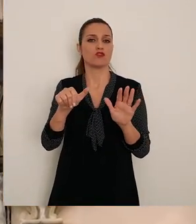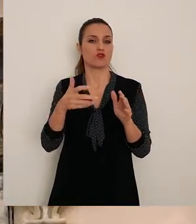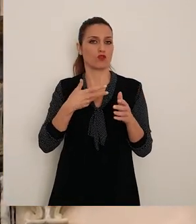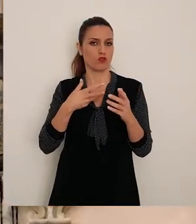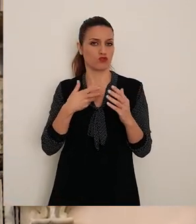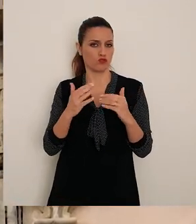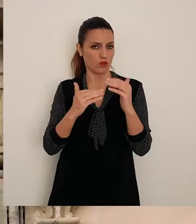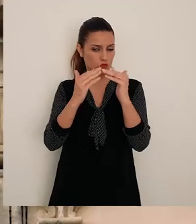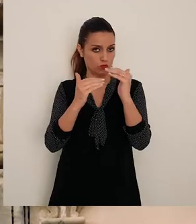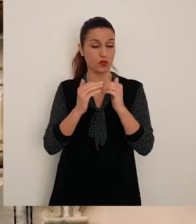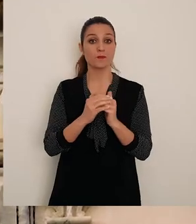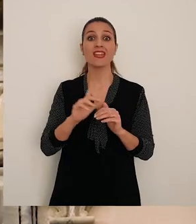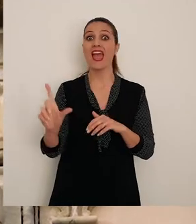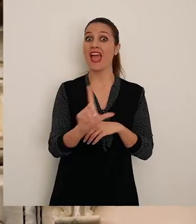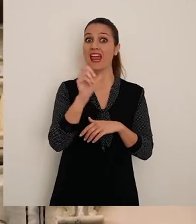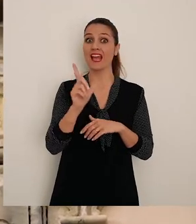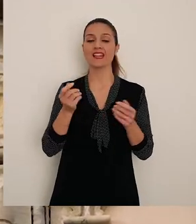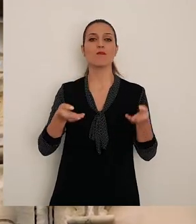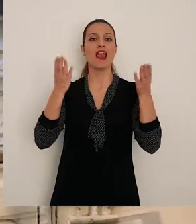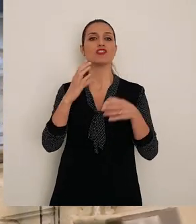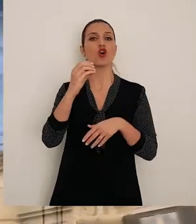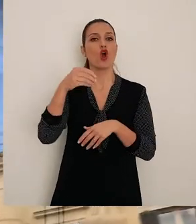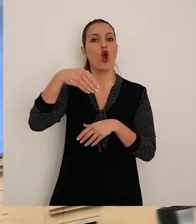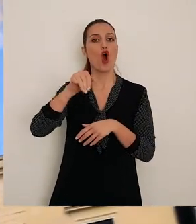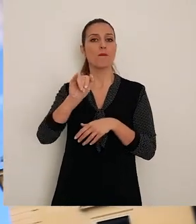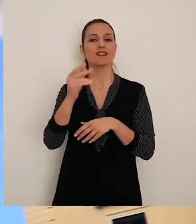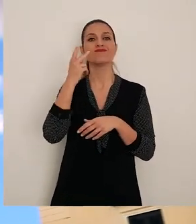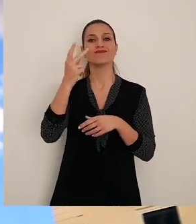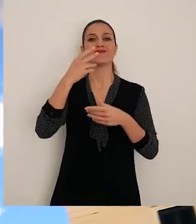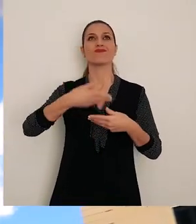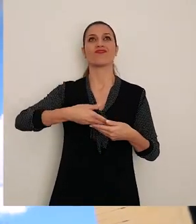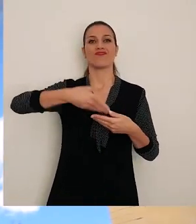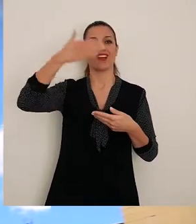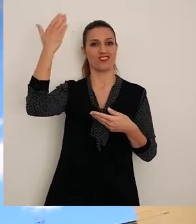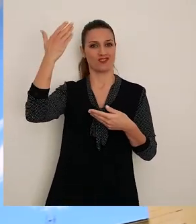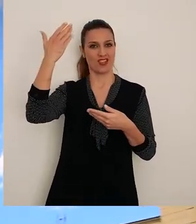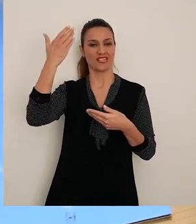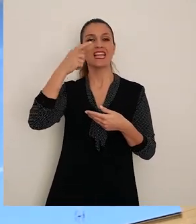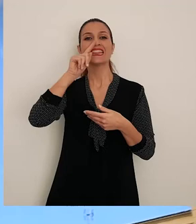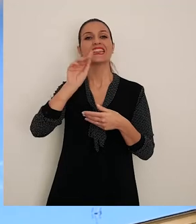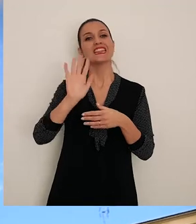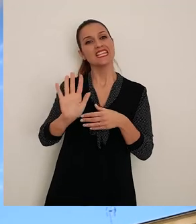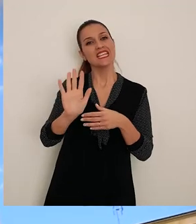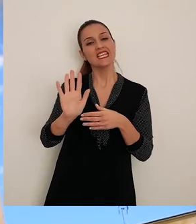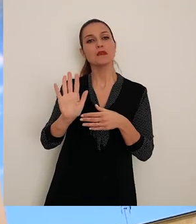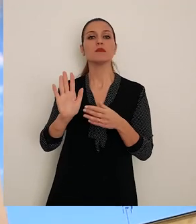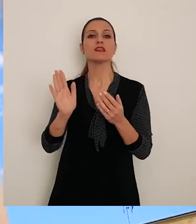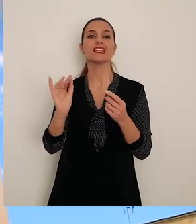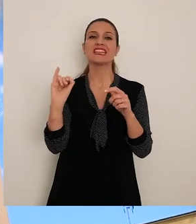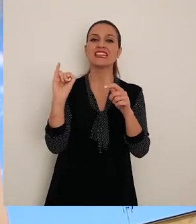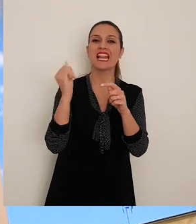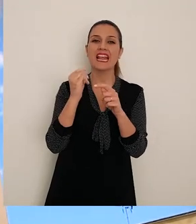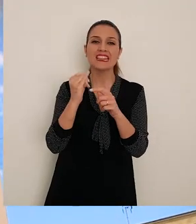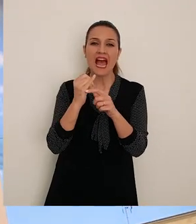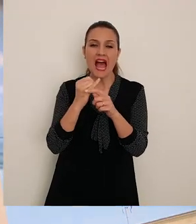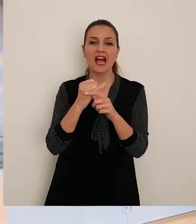L'eleganza e la sontuosità di Palazzo Comi è visibile nella facciata riccamente decorata con motivi tipicamente classici, pur rispecchiando i